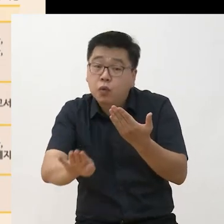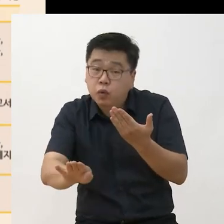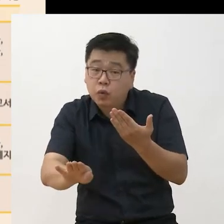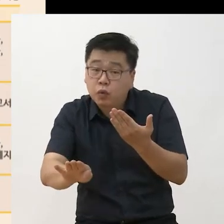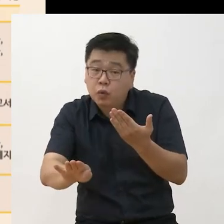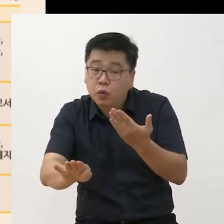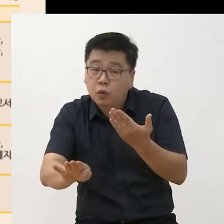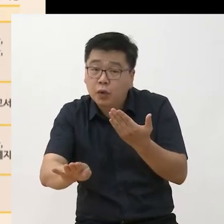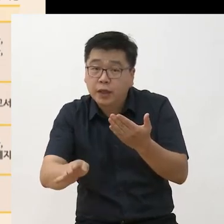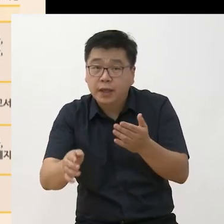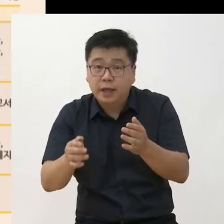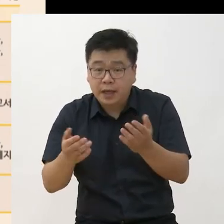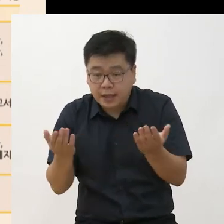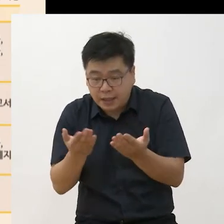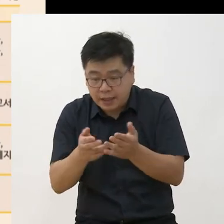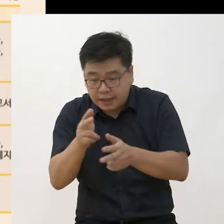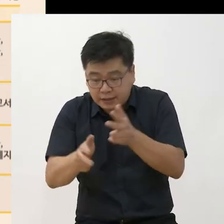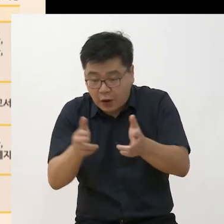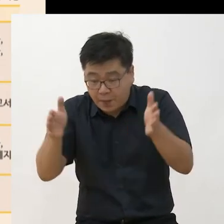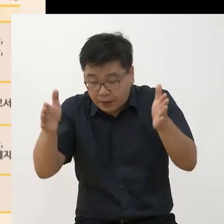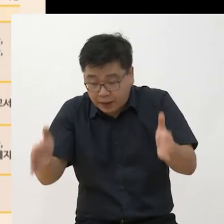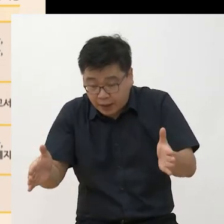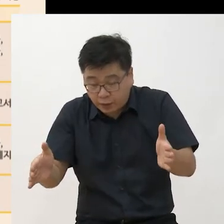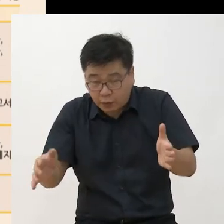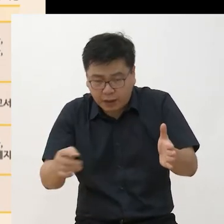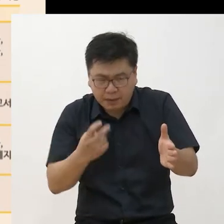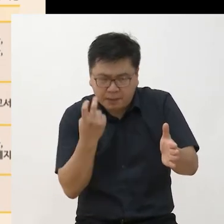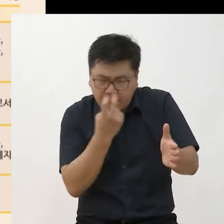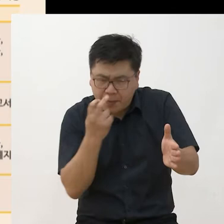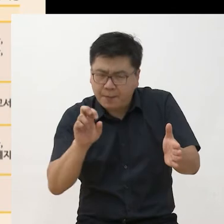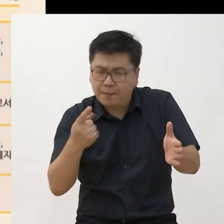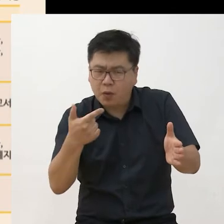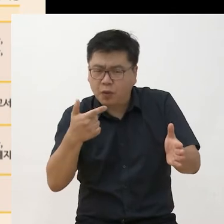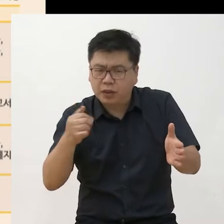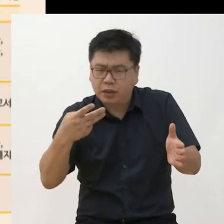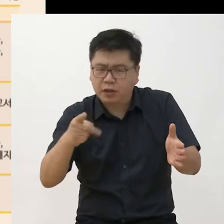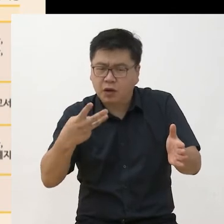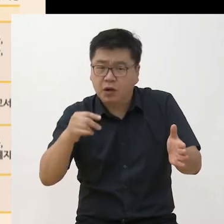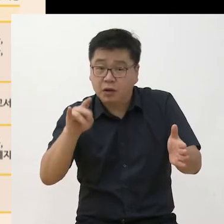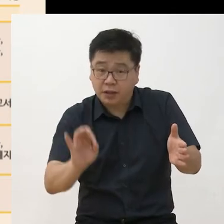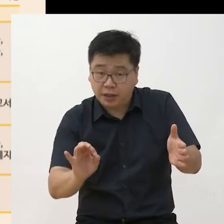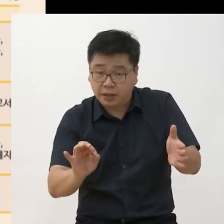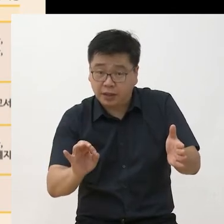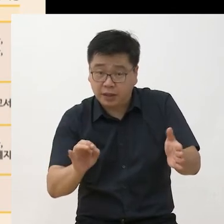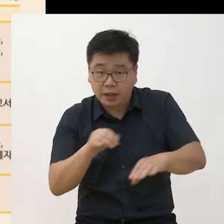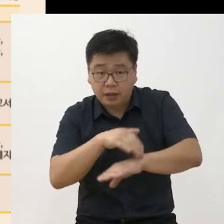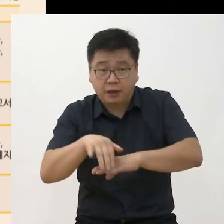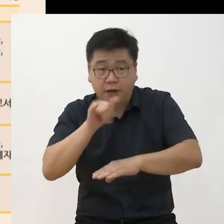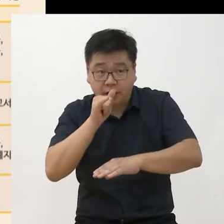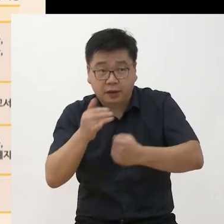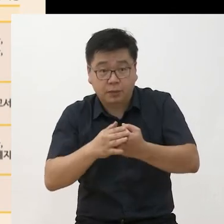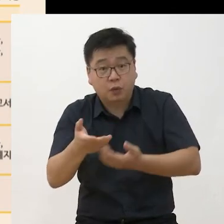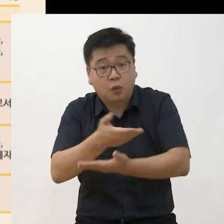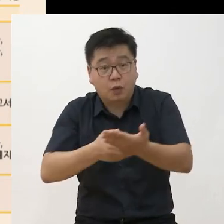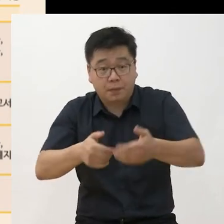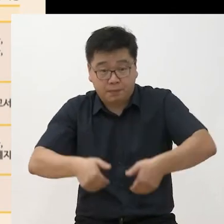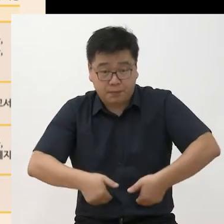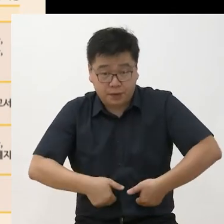사업 기간 동안에 평가 모니터링을 해가지고 그 내용을 환류한다는 그런 내용을 갖고 있는데요.